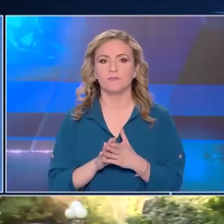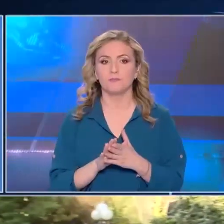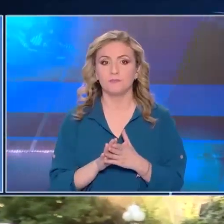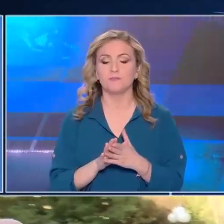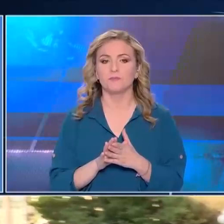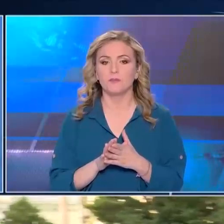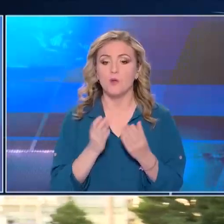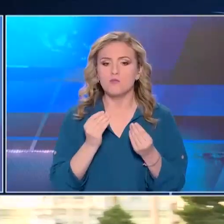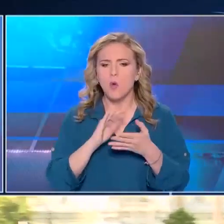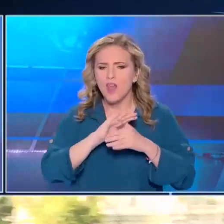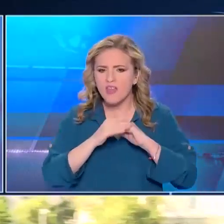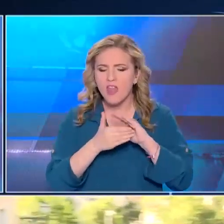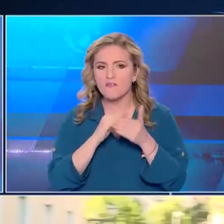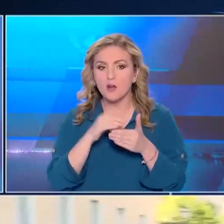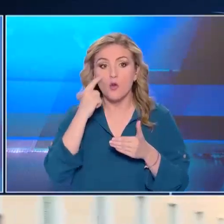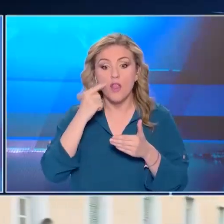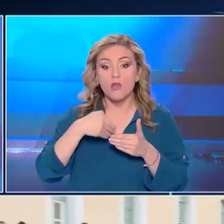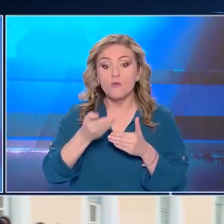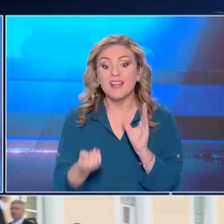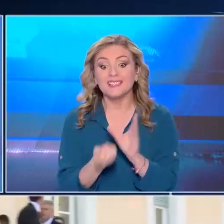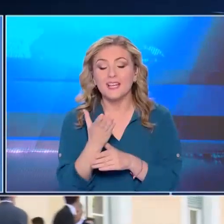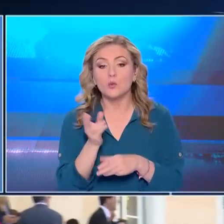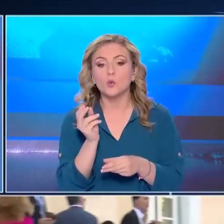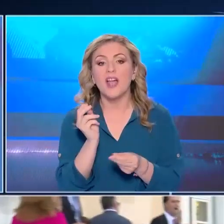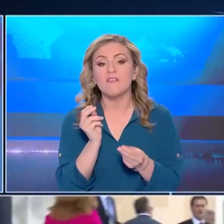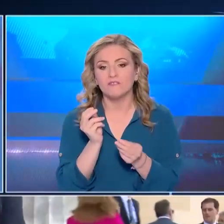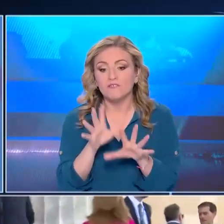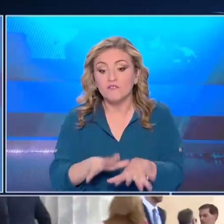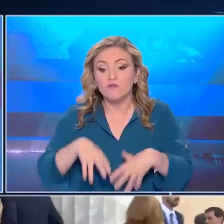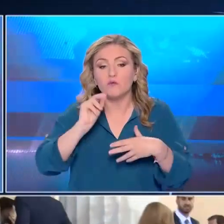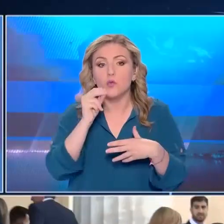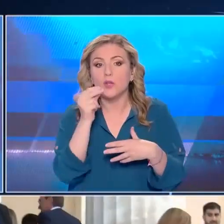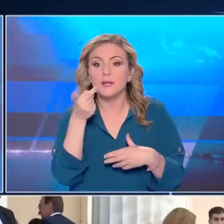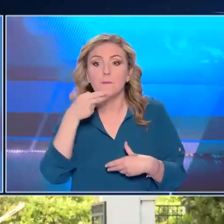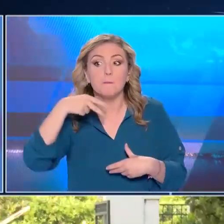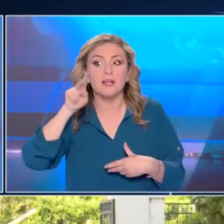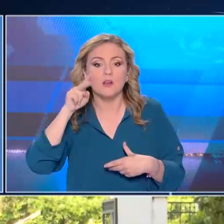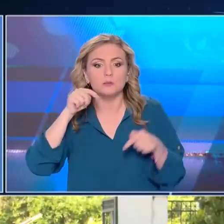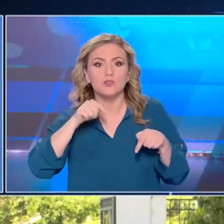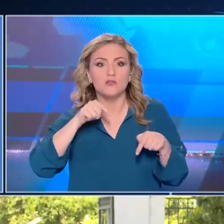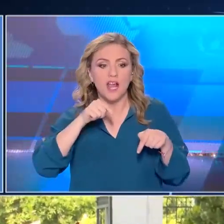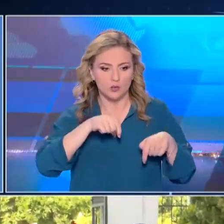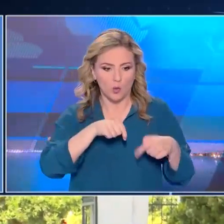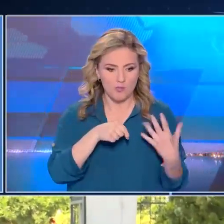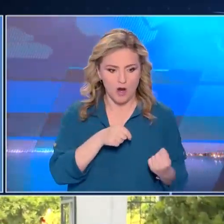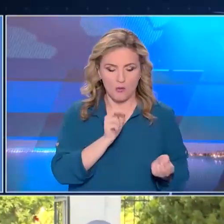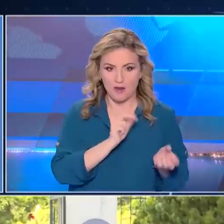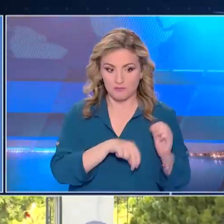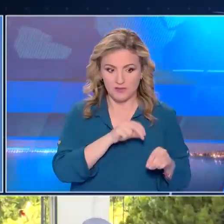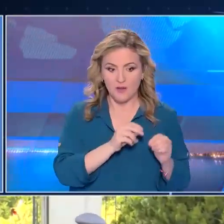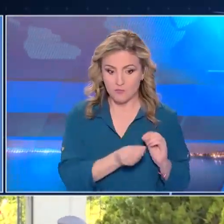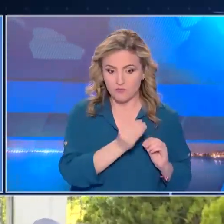μεγάλο ενδιαφέρον να δούμε στην επόμενη Βουλή αν η πλειοψηφία των βουλευτών σήμερα θα βρεθούν και στην επόμενη Βουλή,